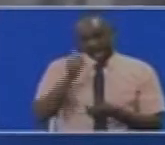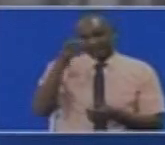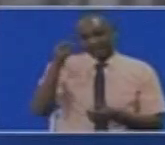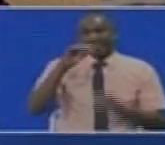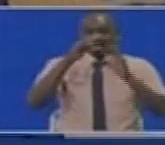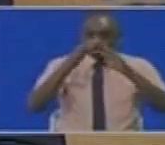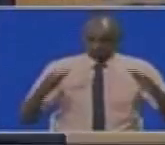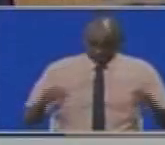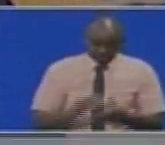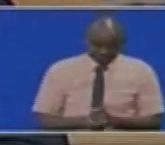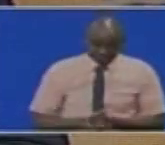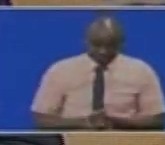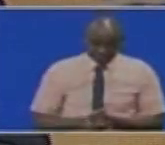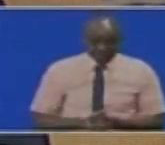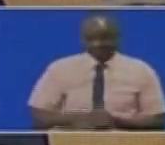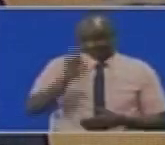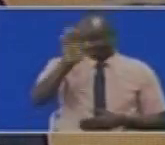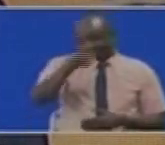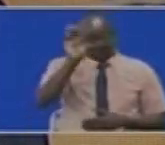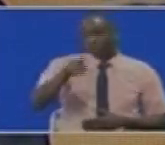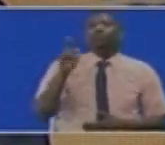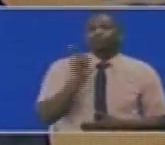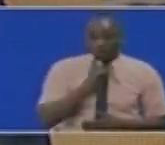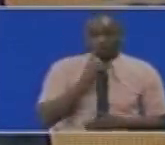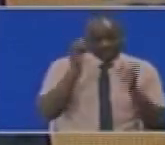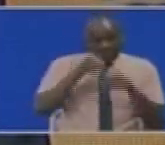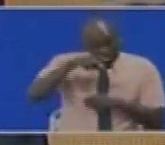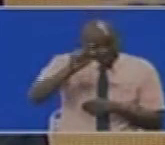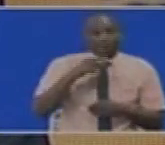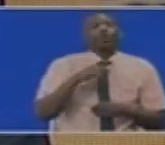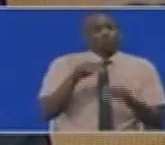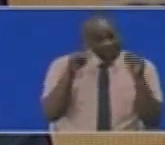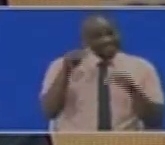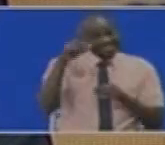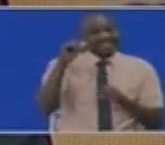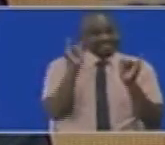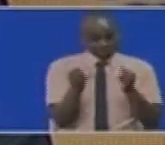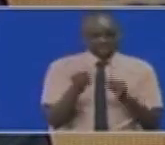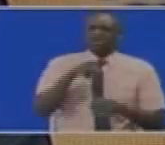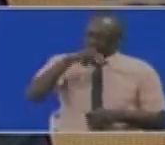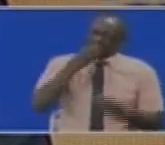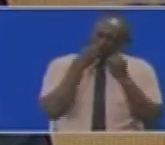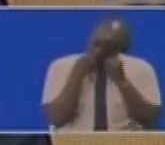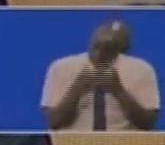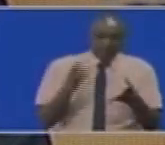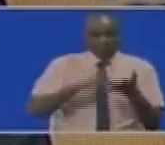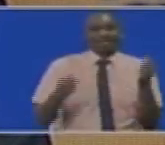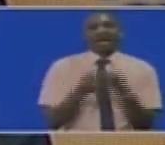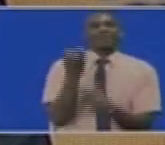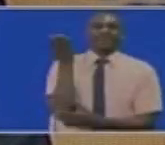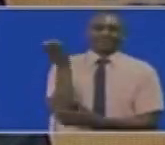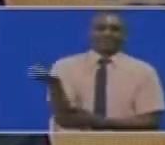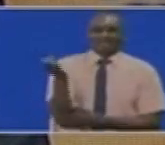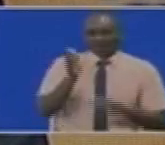House. Mtazamaji, hapo kesho basi ukiwa utakuwa unategea KTN News utakuwa ni wenye kuarifiwa na kile kinachoendelea